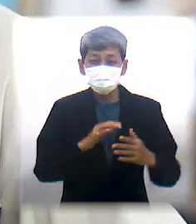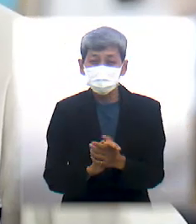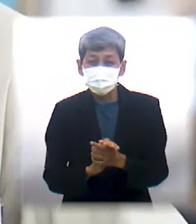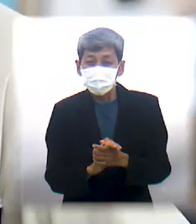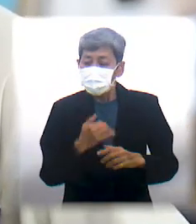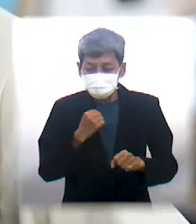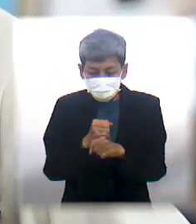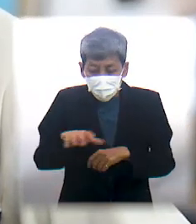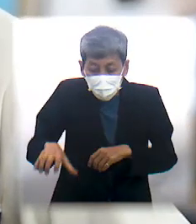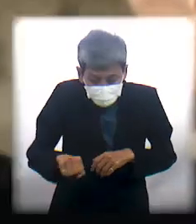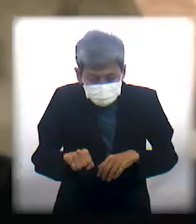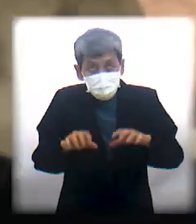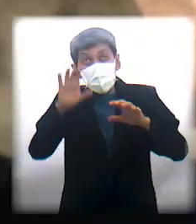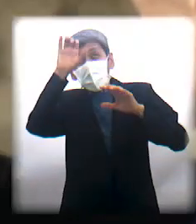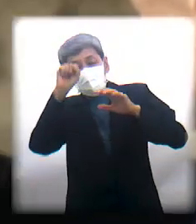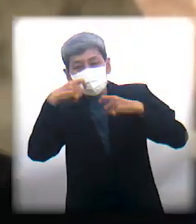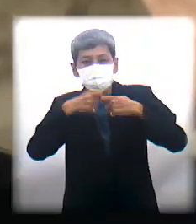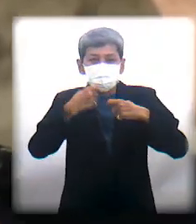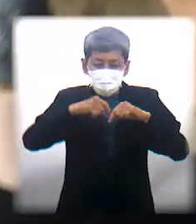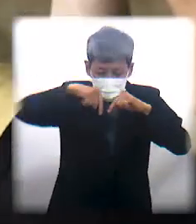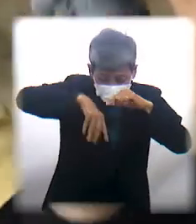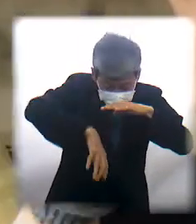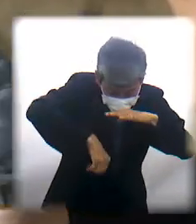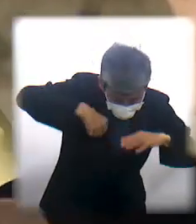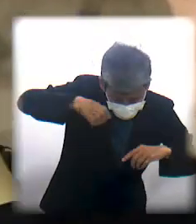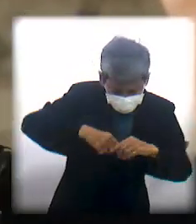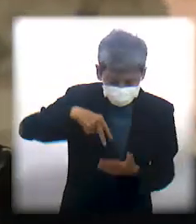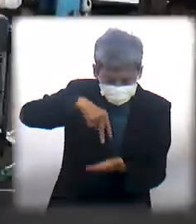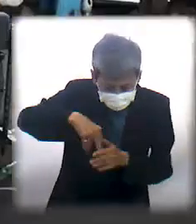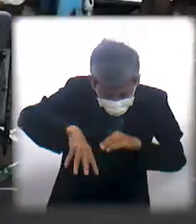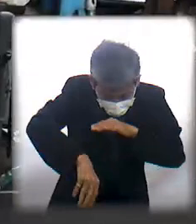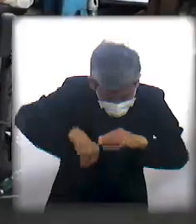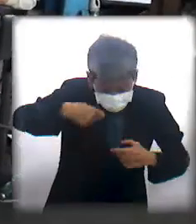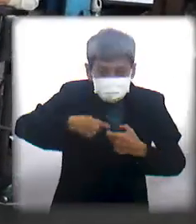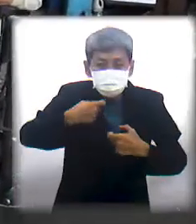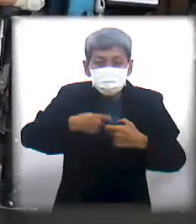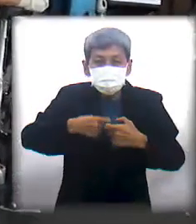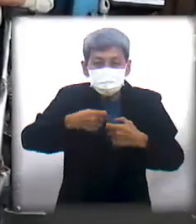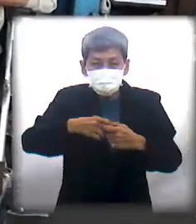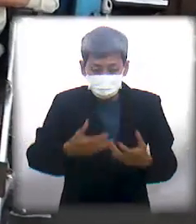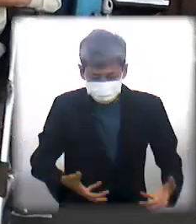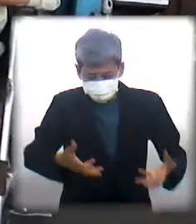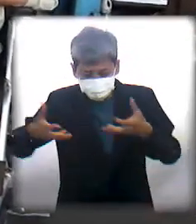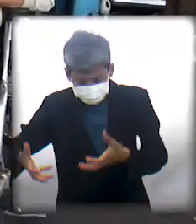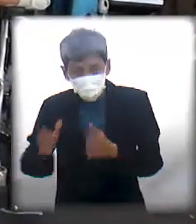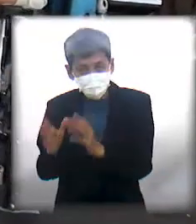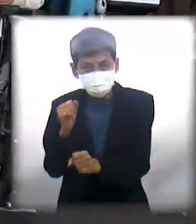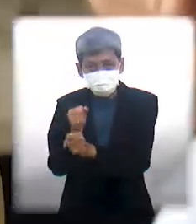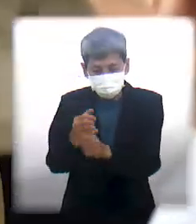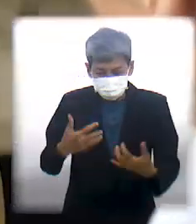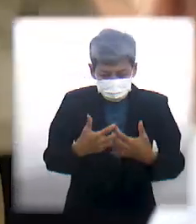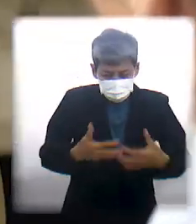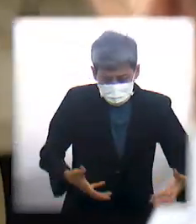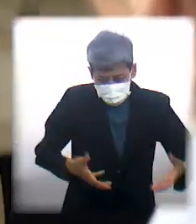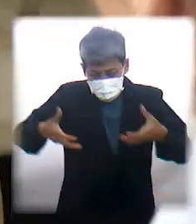ราก็ทำบางอย่างไม่ได้ครับ เพราะว่าเหมือนต้องมีการยืนหรืออะไรใช่ไหม ใช่ใช่ถ้าอย่างเอาเครื่องออกก็ต้องมีลูกน้องช่วยมีคนช่วย